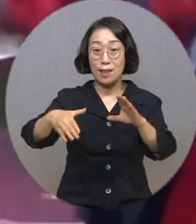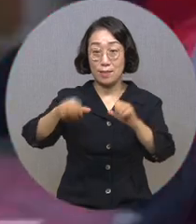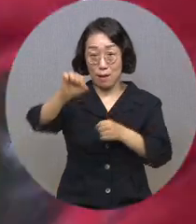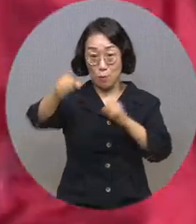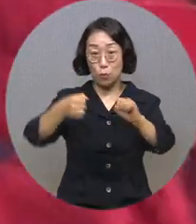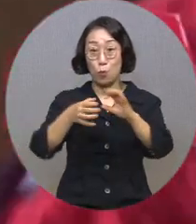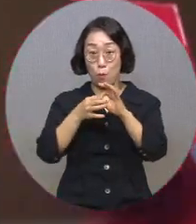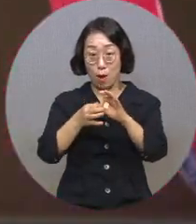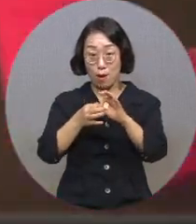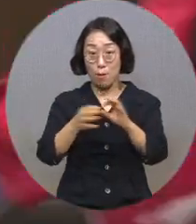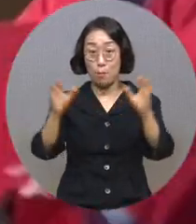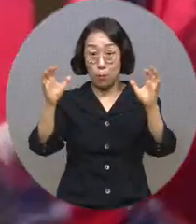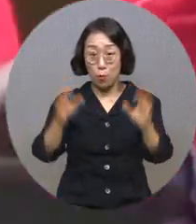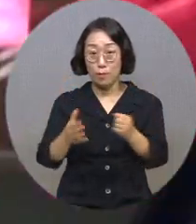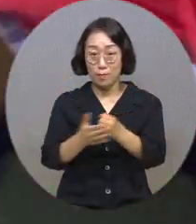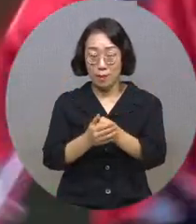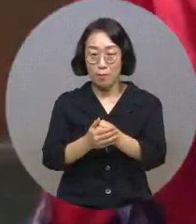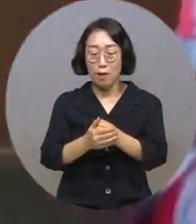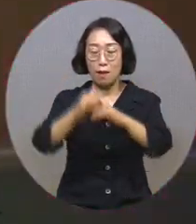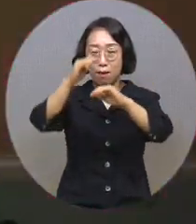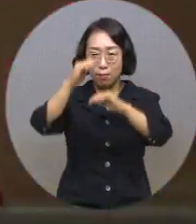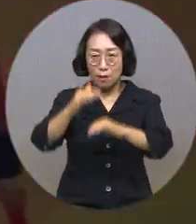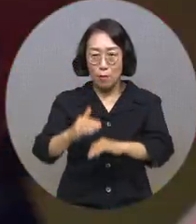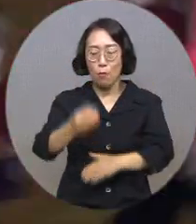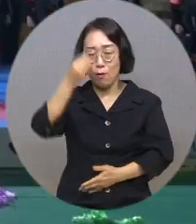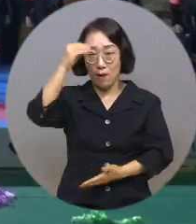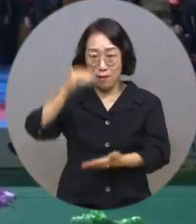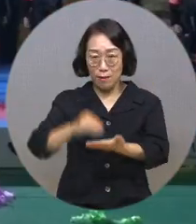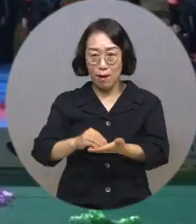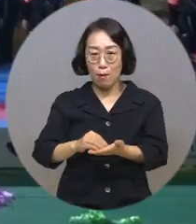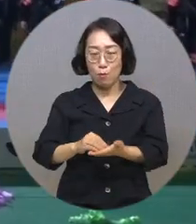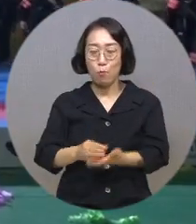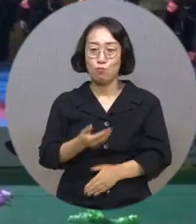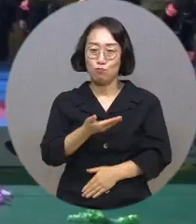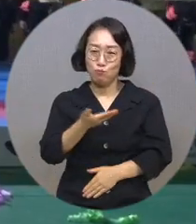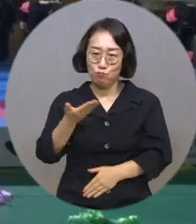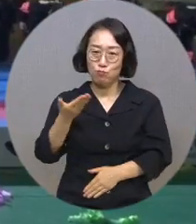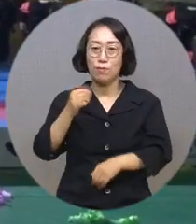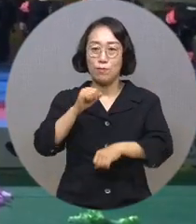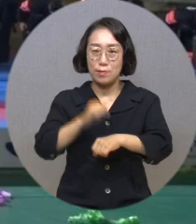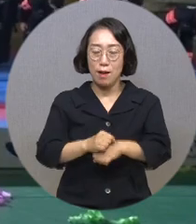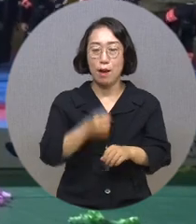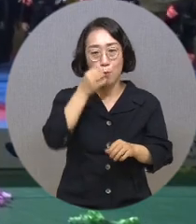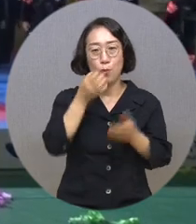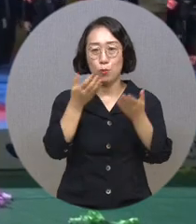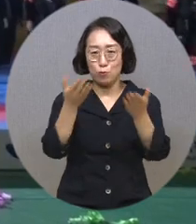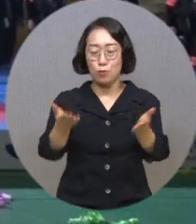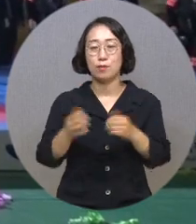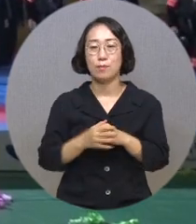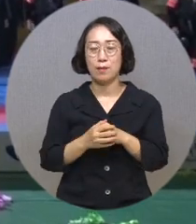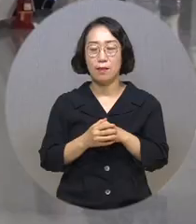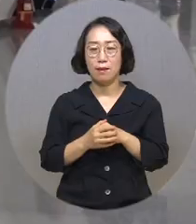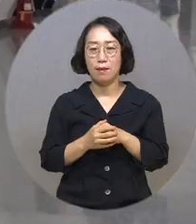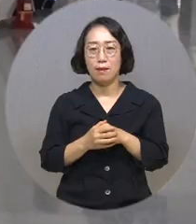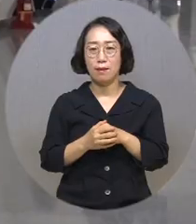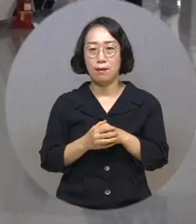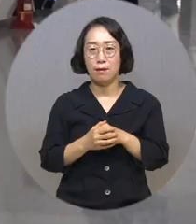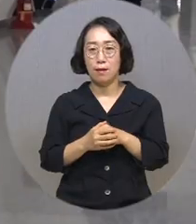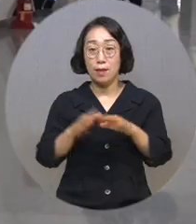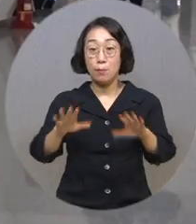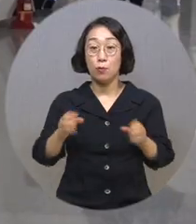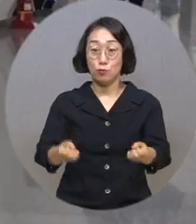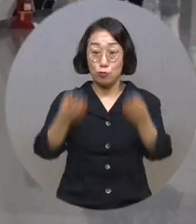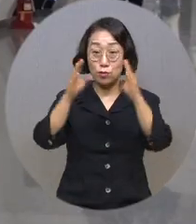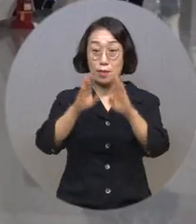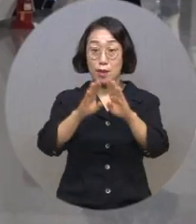행사, 질적인 면에서 과거 명예를 되찾고 새로운 엑스포의 모습을 보여주었습니다. 이번